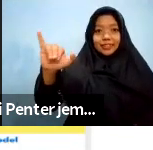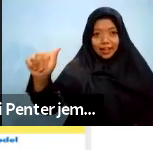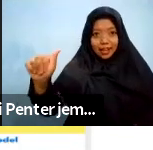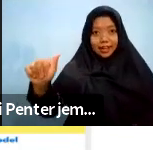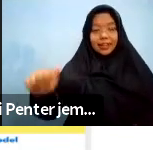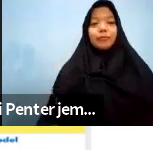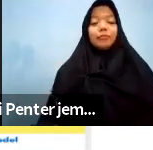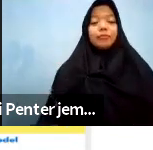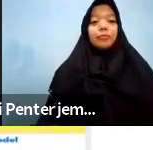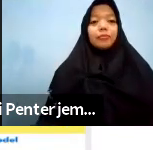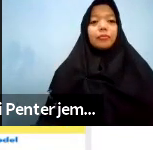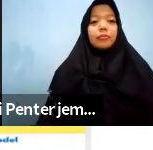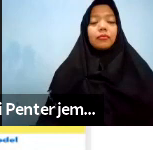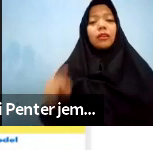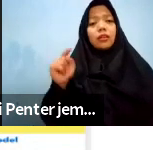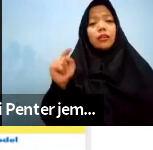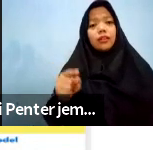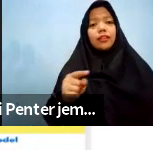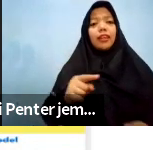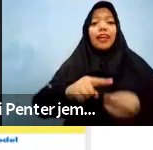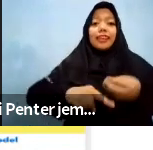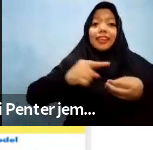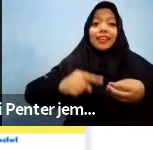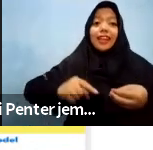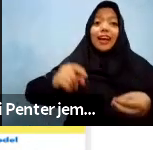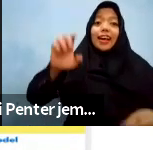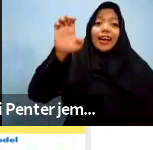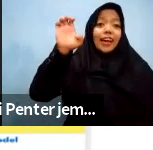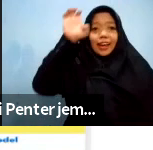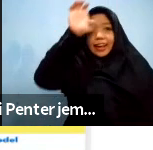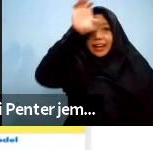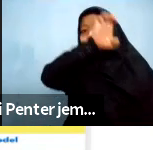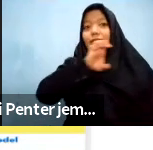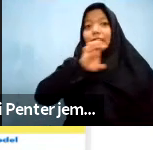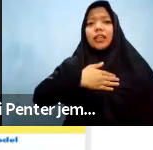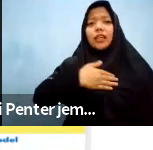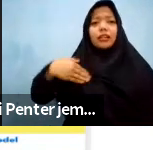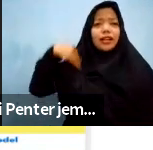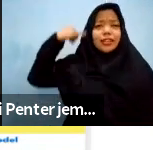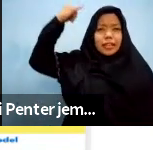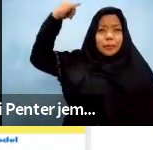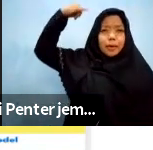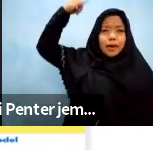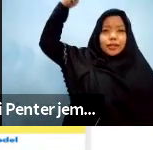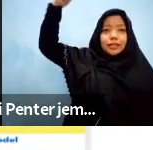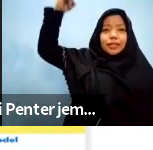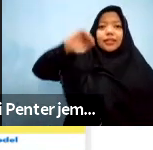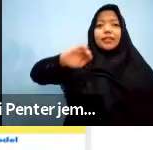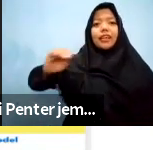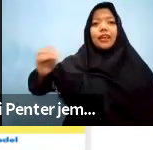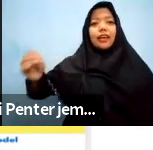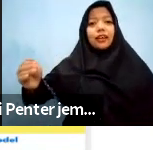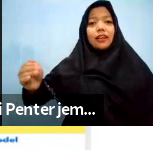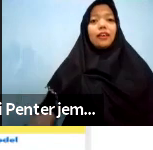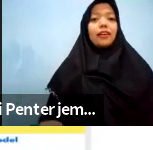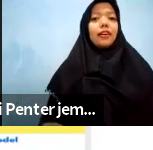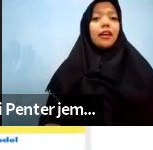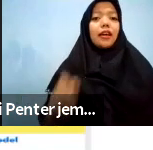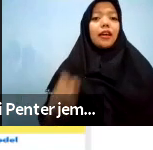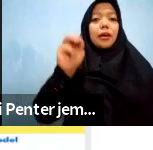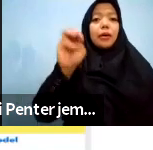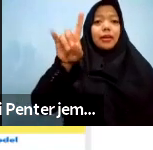ceria itu cerita ekspresi dan imajinasi anak eh media ini